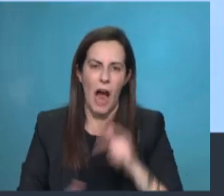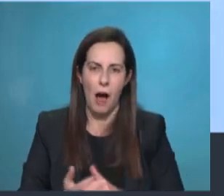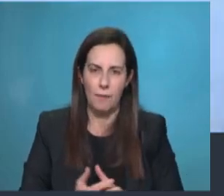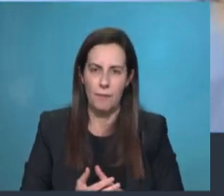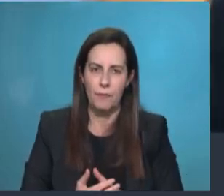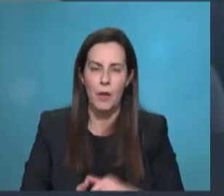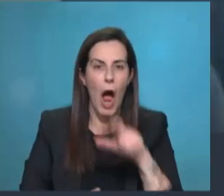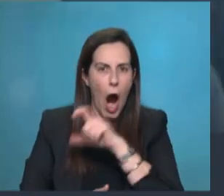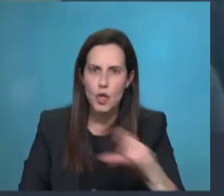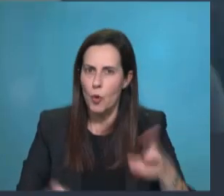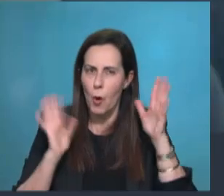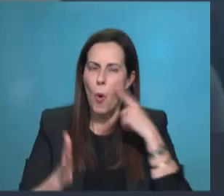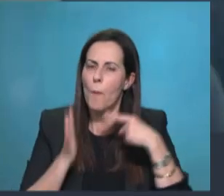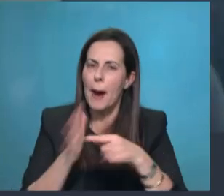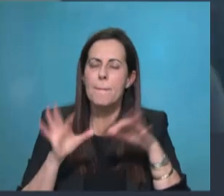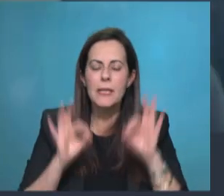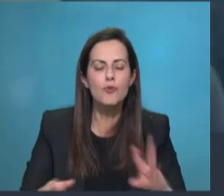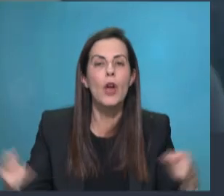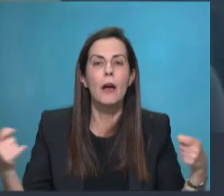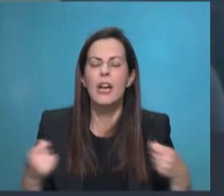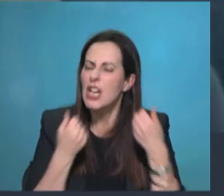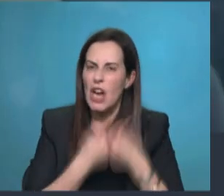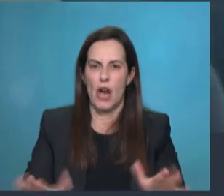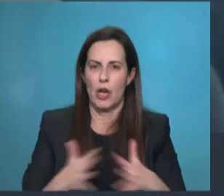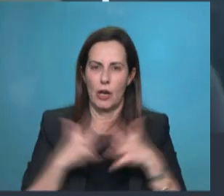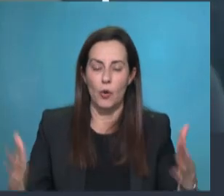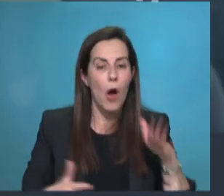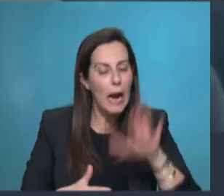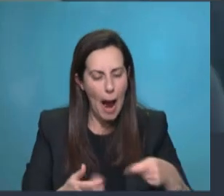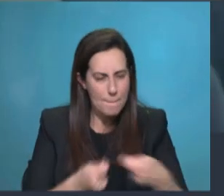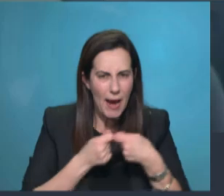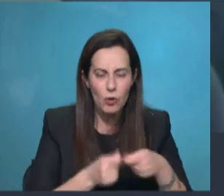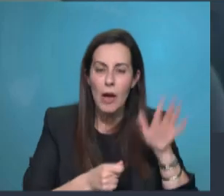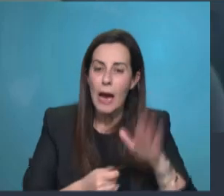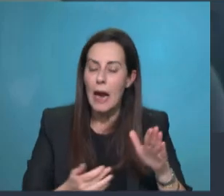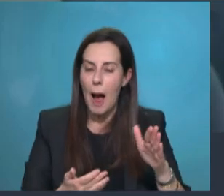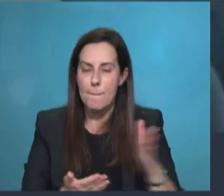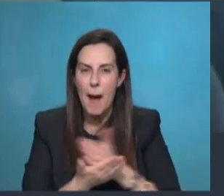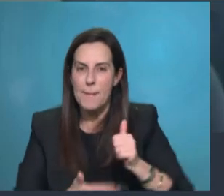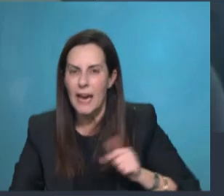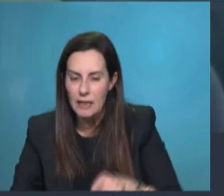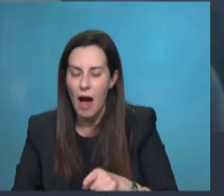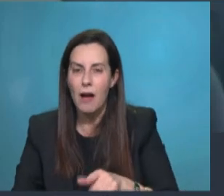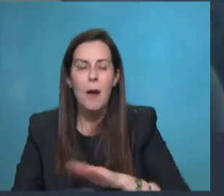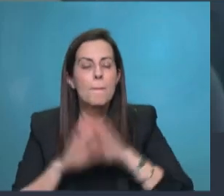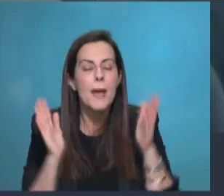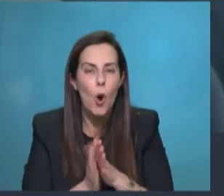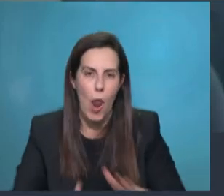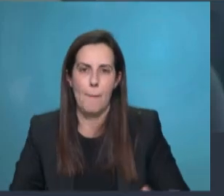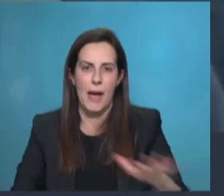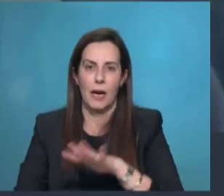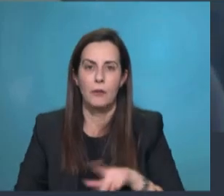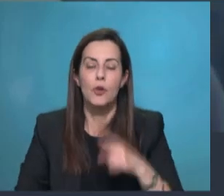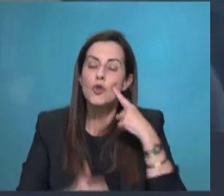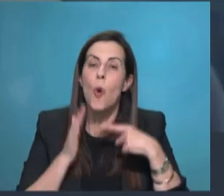האישום הוא חמור, הוא מראה בעצם על כשל מערכתי כל כך רחב, גם בארגון עצמו, גם במכינת בני ציון, גם בכל המערכת, שהוא